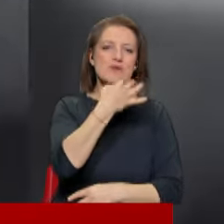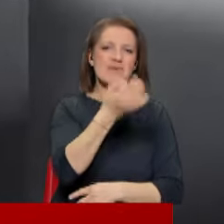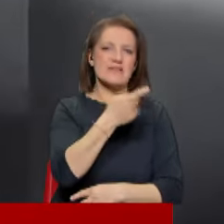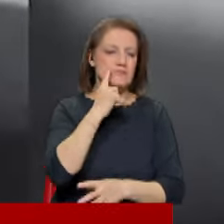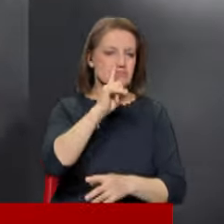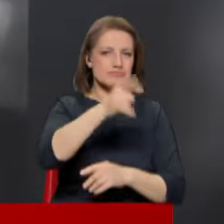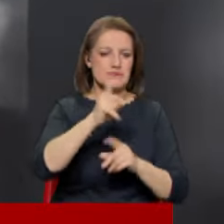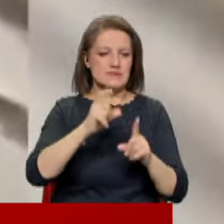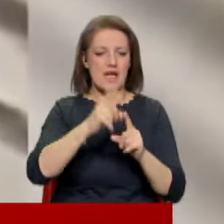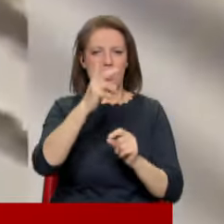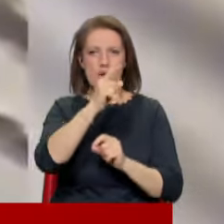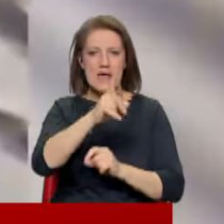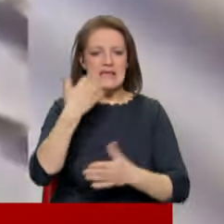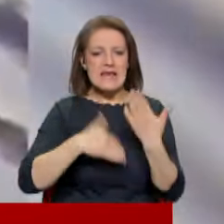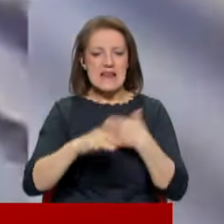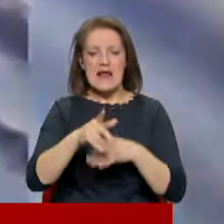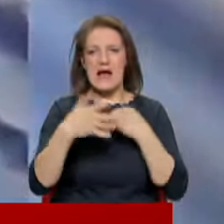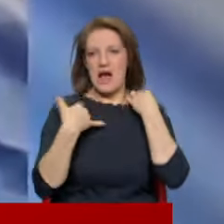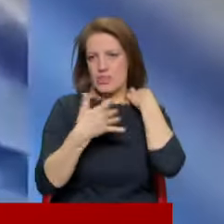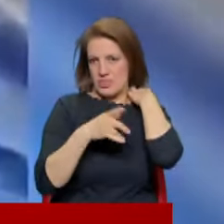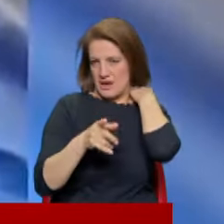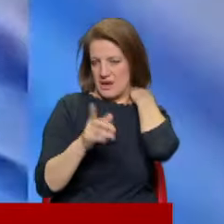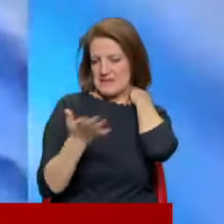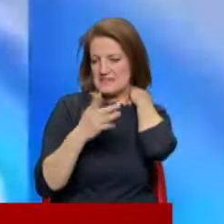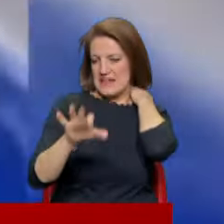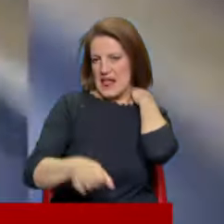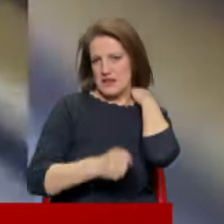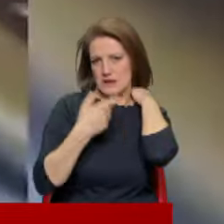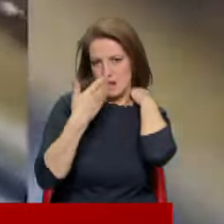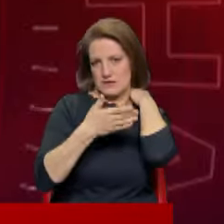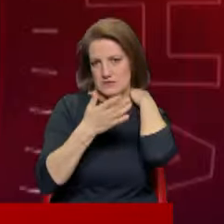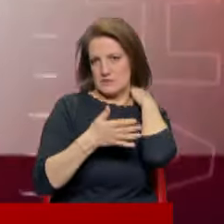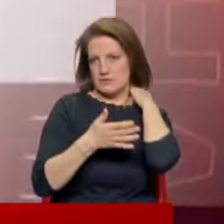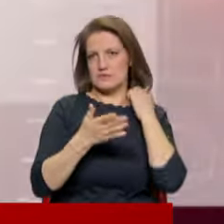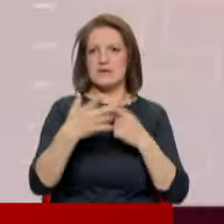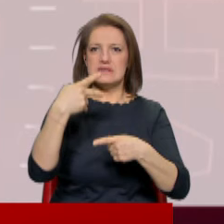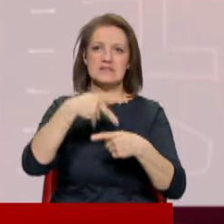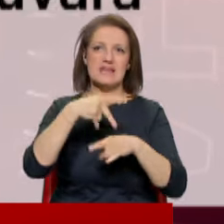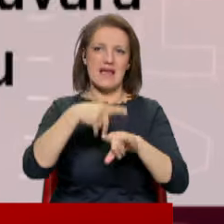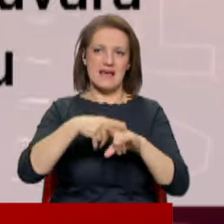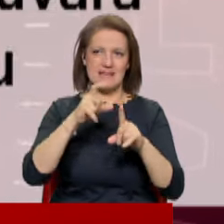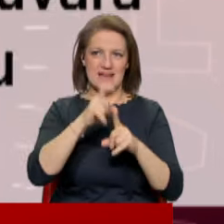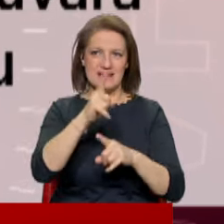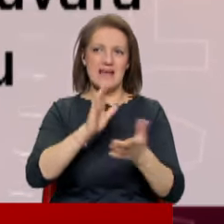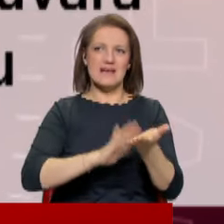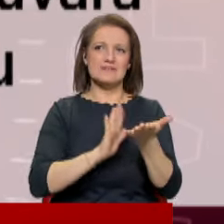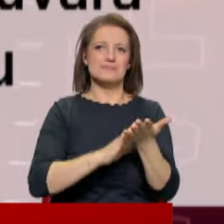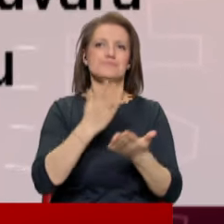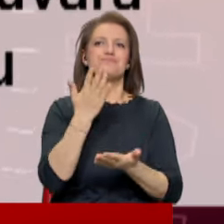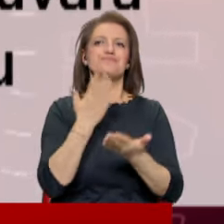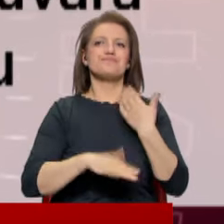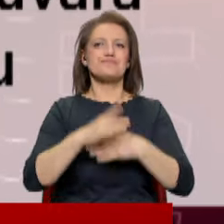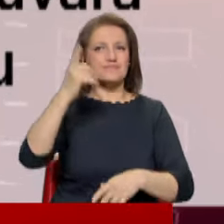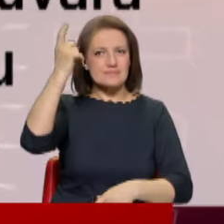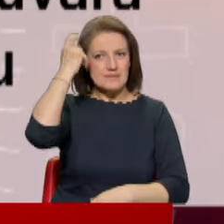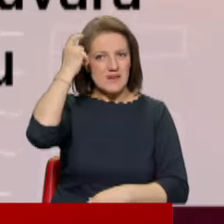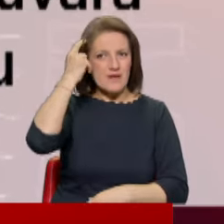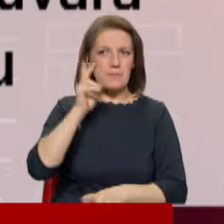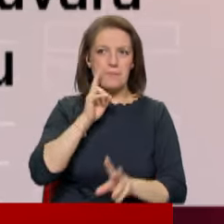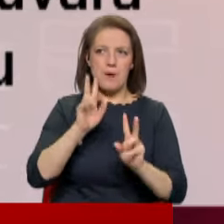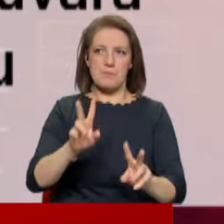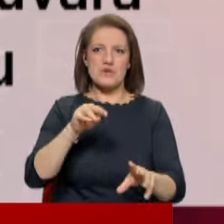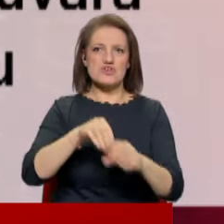D.Ö. yaralıların telefonuna anne Eylem Tok'un nasıl el koyduğunu anlattı. ZHD'nin elinde olay yerinde yaralıların kafasına